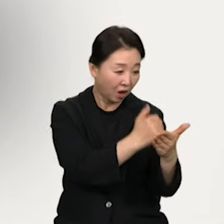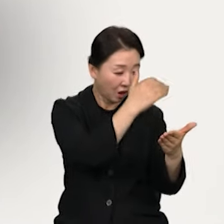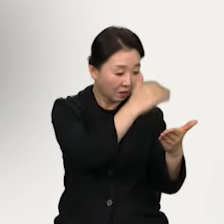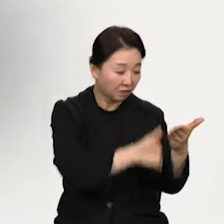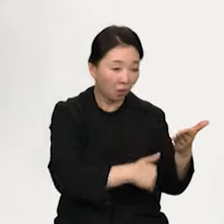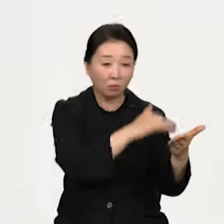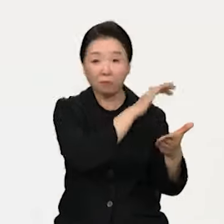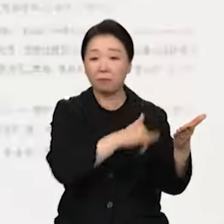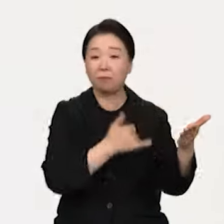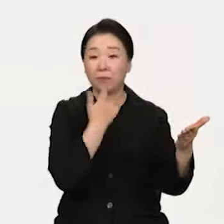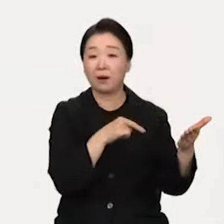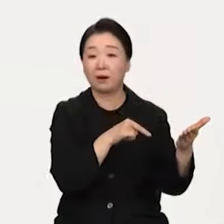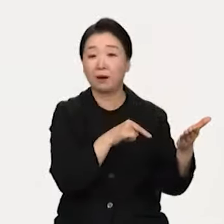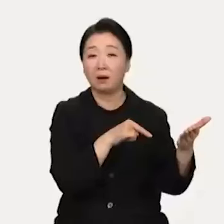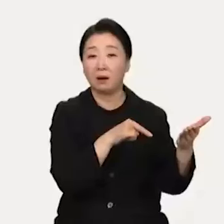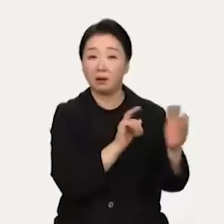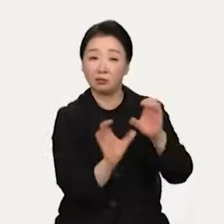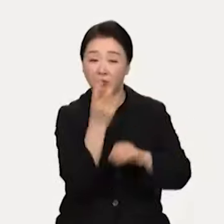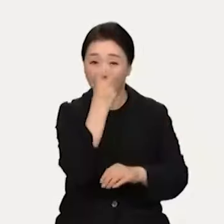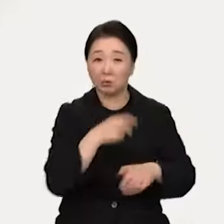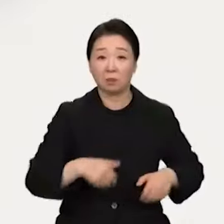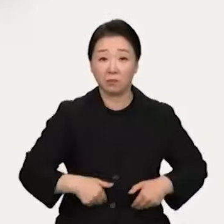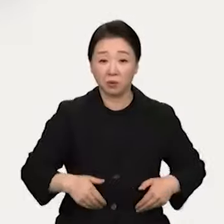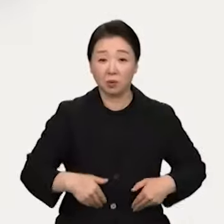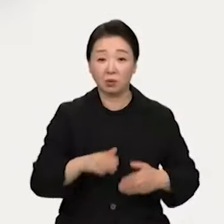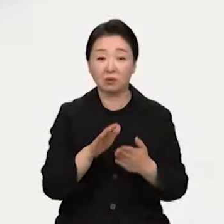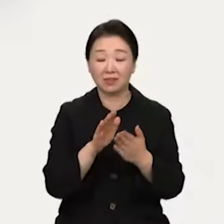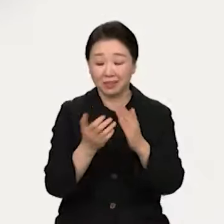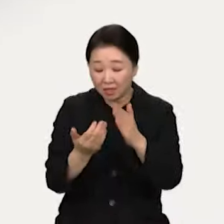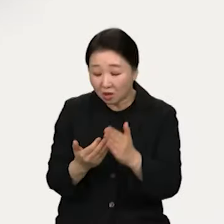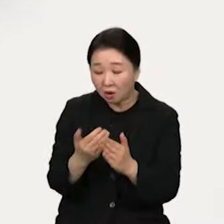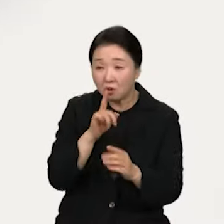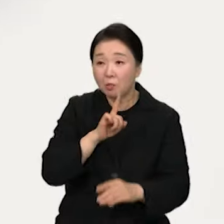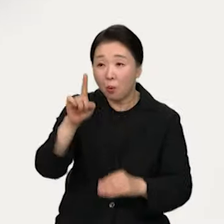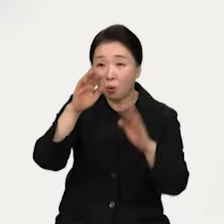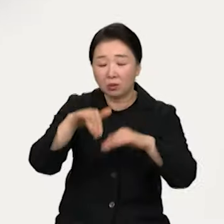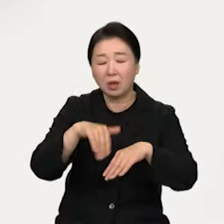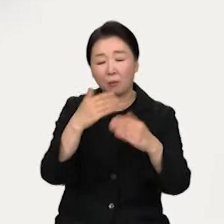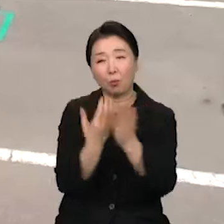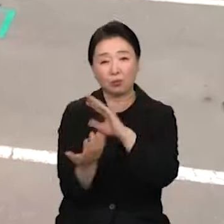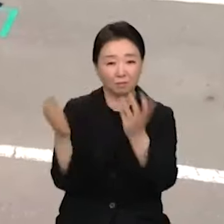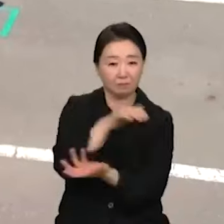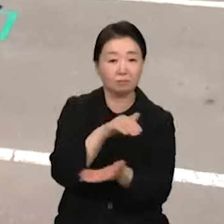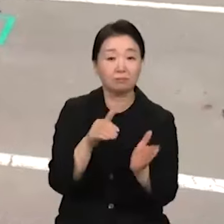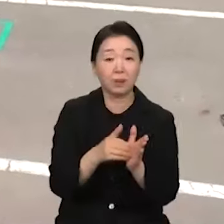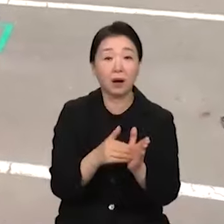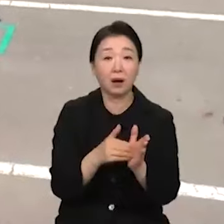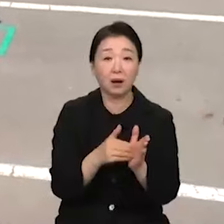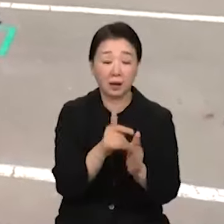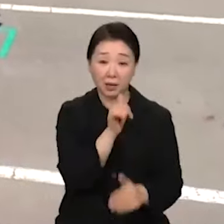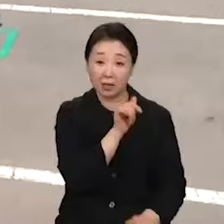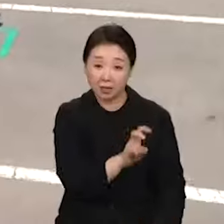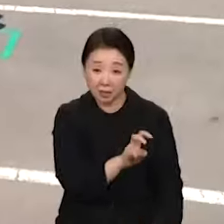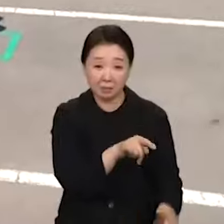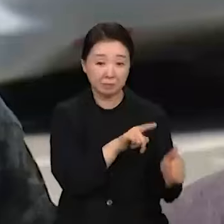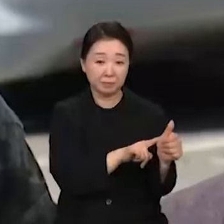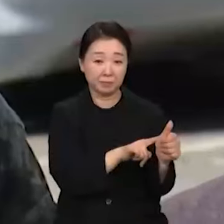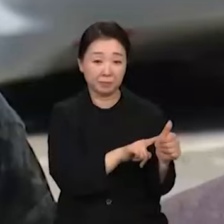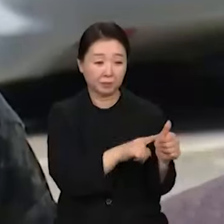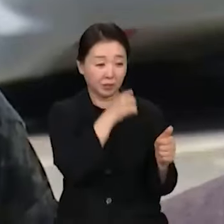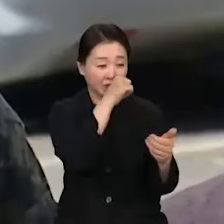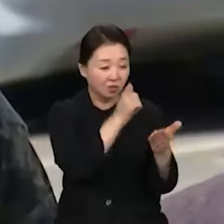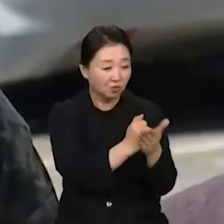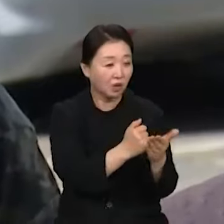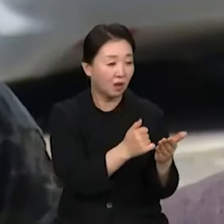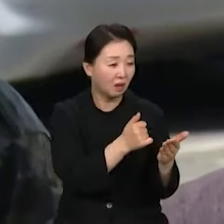빠졌습니다. 추가 조사가 필요하다면서 직전 보고서를 사실상 뒤집었습니다. 임 전 사단장에 대해선 범죄